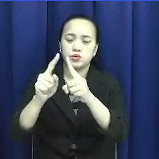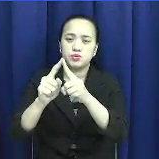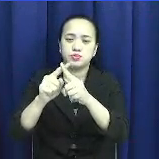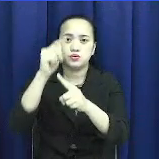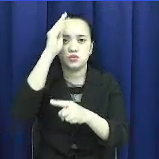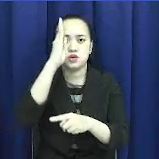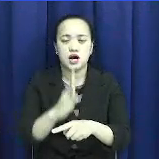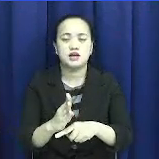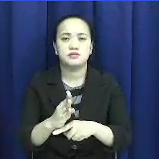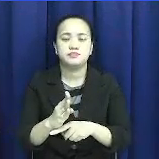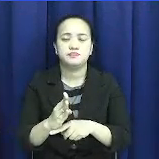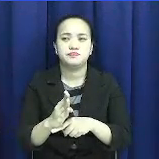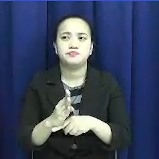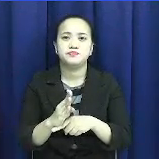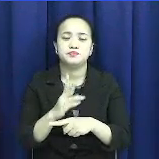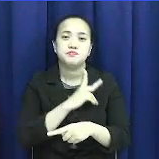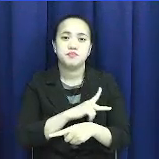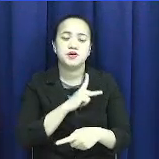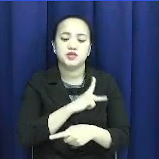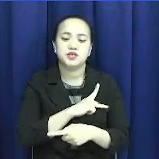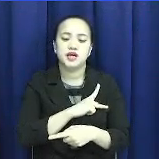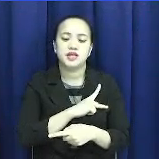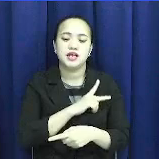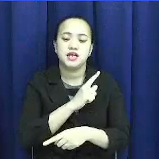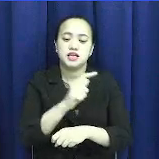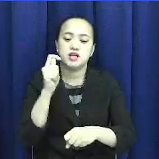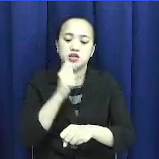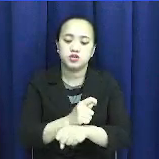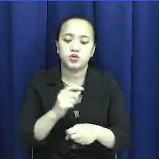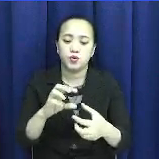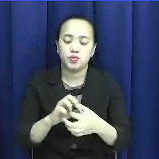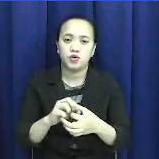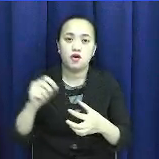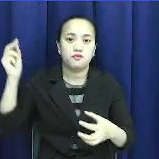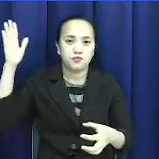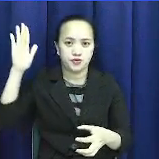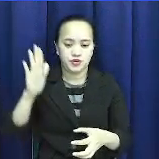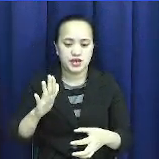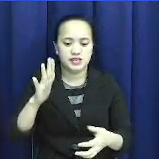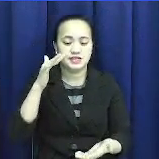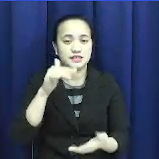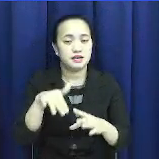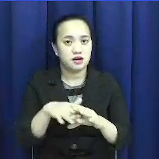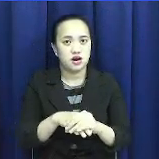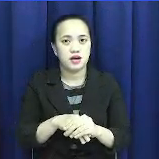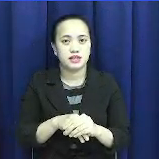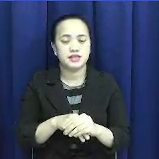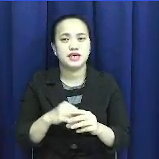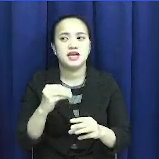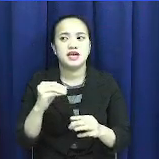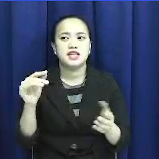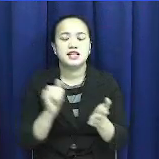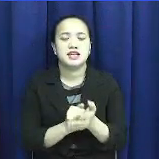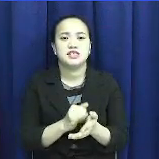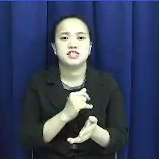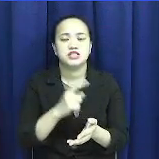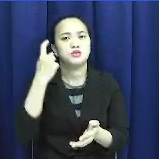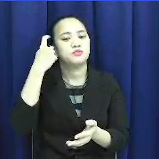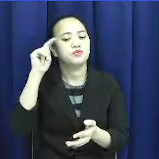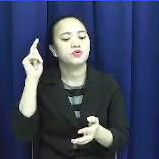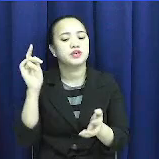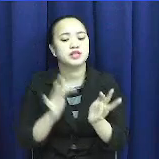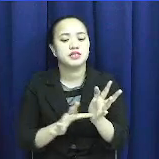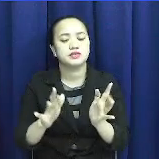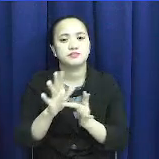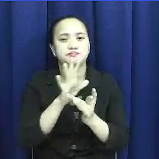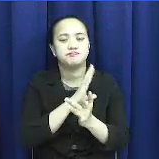sa direkta sa Panginoon, sa trono ng Panginoon, of course, sa pangalan ng Panginoong Hesukristo. Hindi sa pangalan ng kung sino-sino